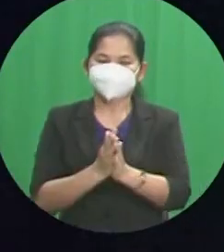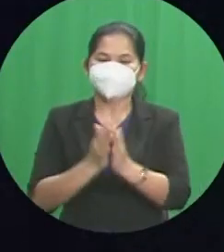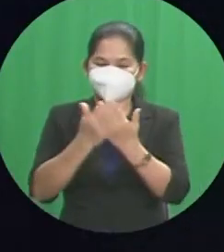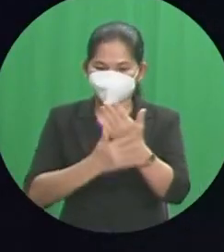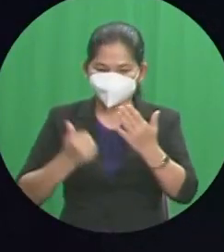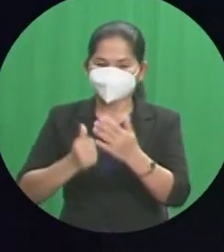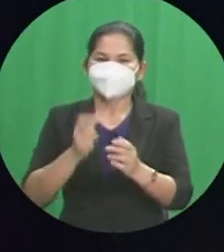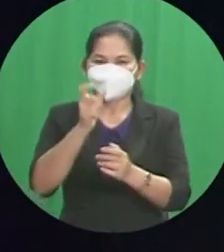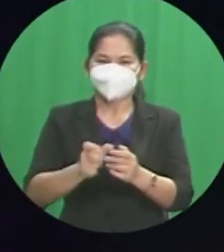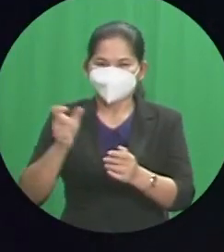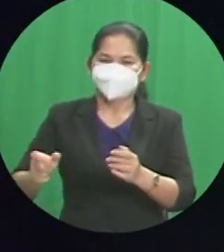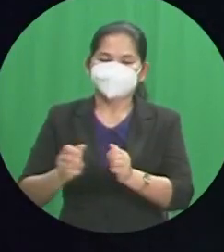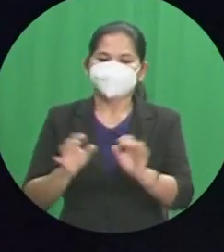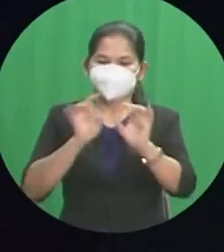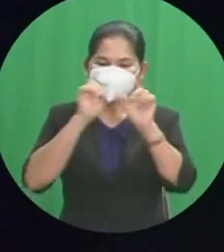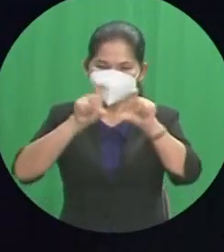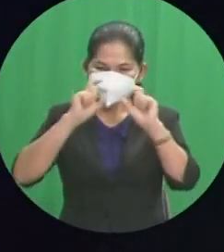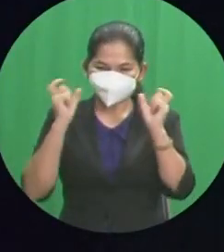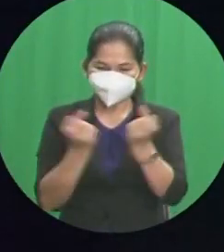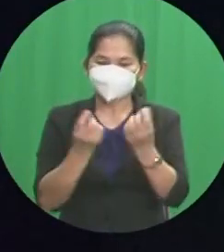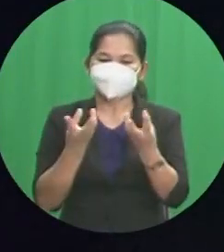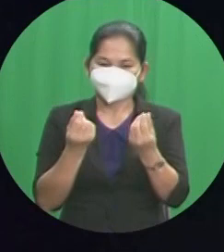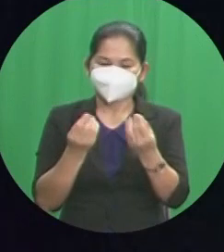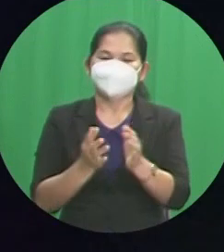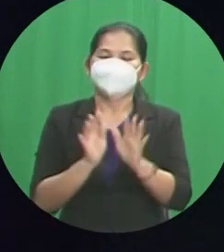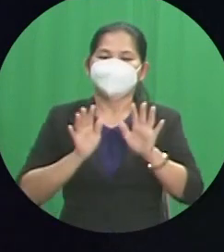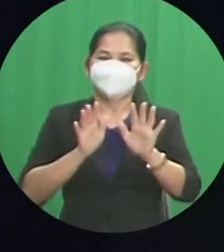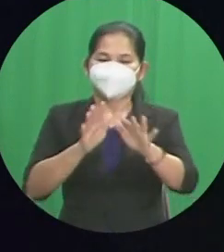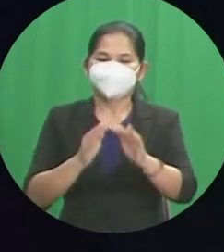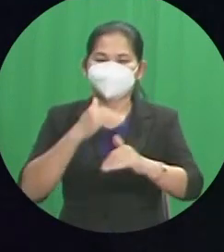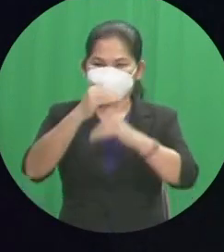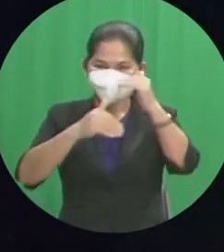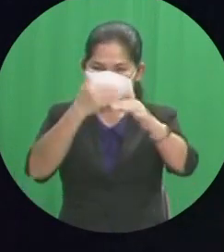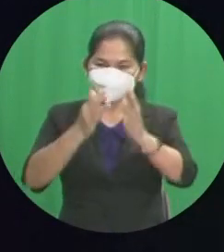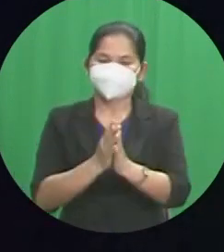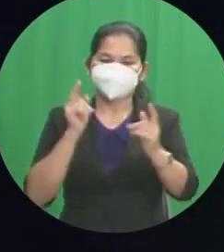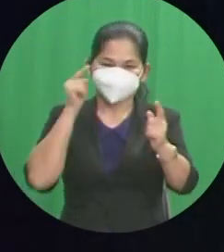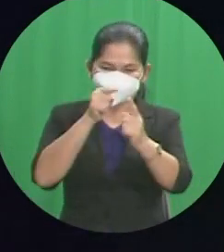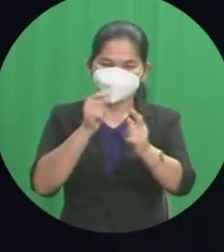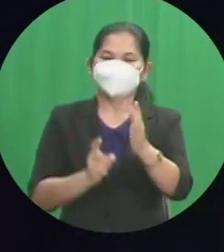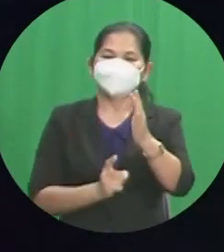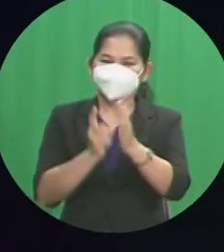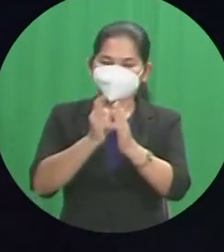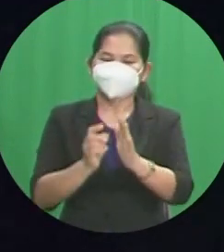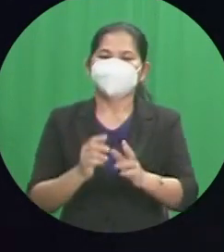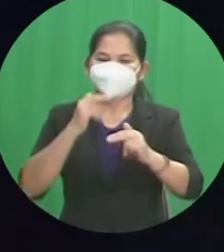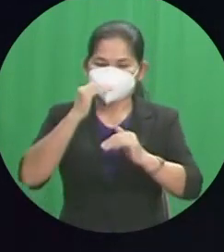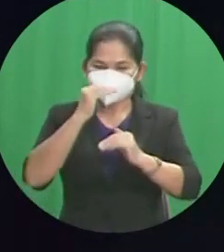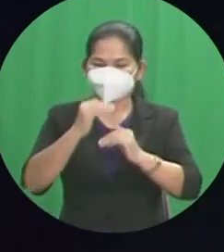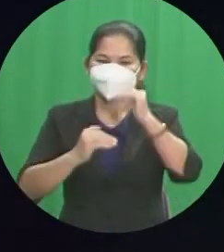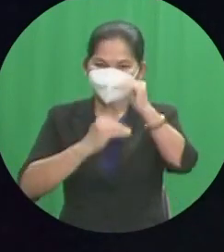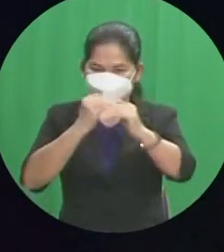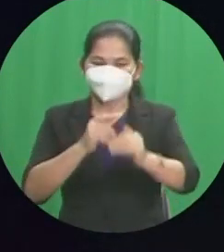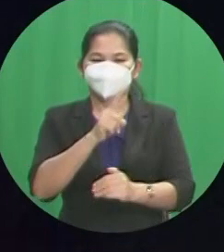សម្រាប់មនុស្សជាតិនិងភពផែនដីហើយចុងក្រោយជំរុញឲ្យមានវឌ្ឍនភាពនៃគោលដៅអភិវឌ្ឍប្រកបដោយចីរភាព